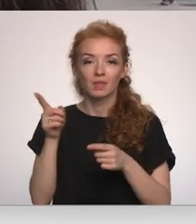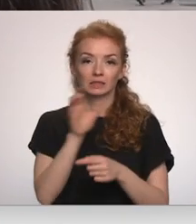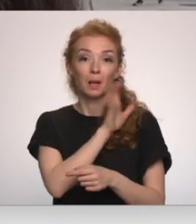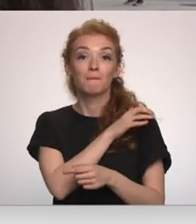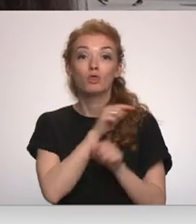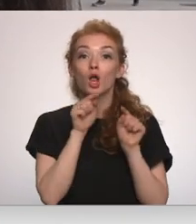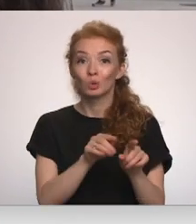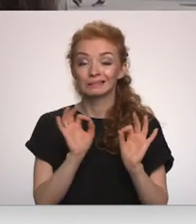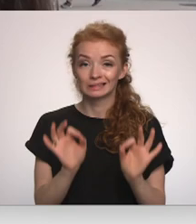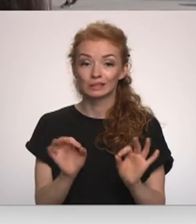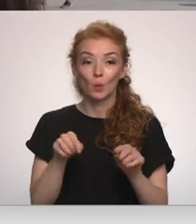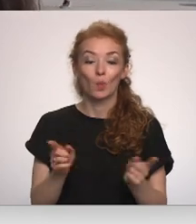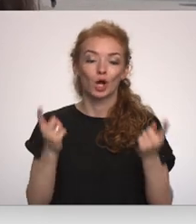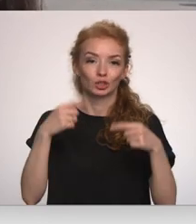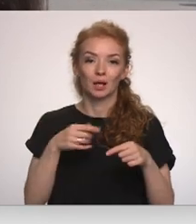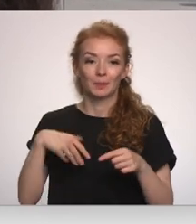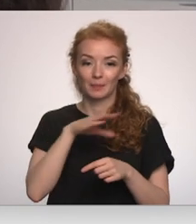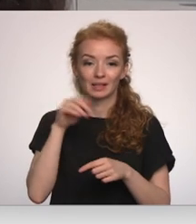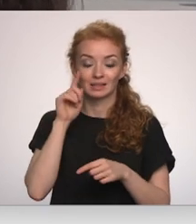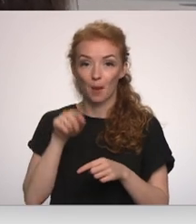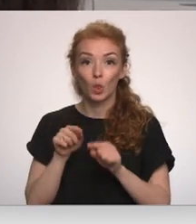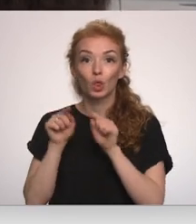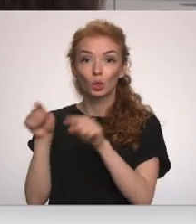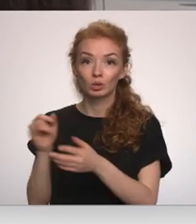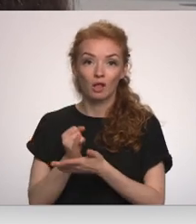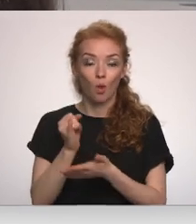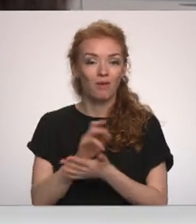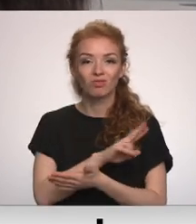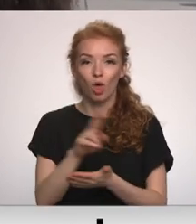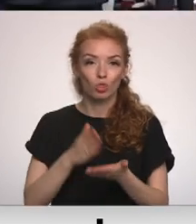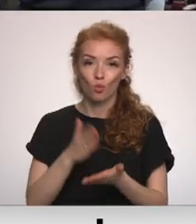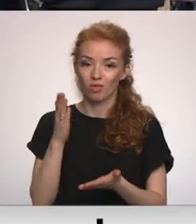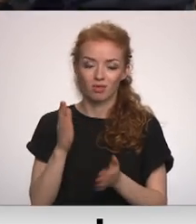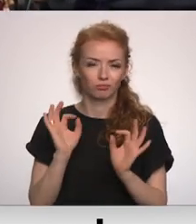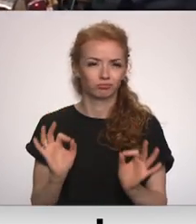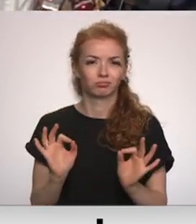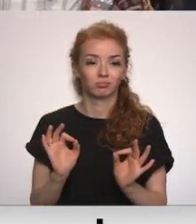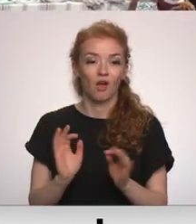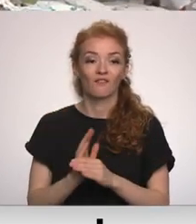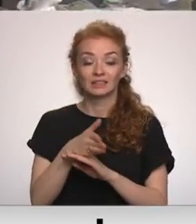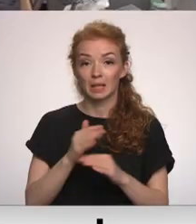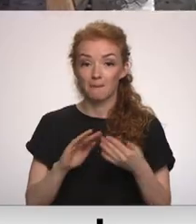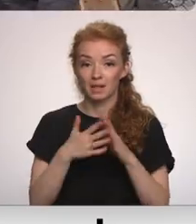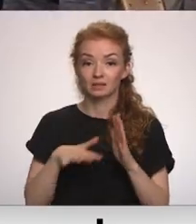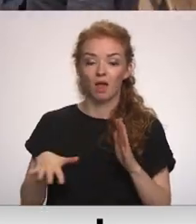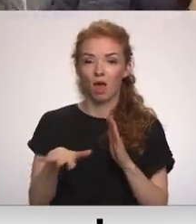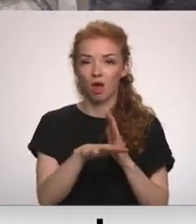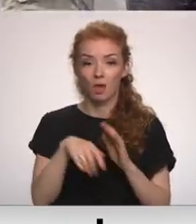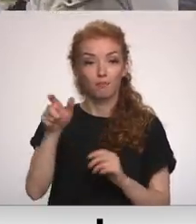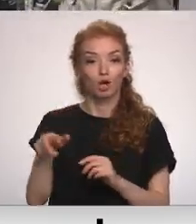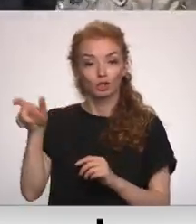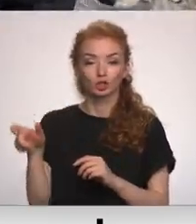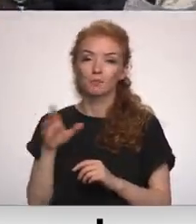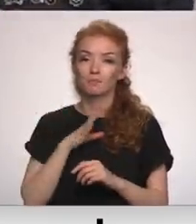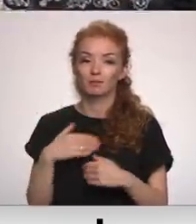Pēterburga. Šobrīd, protams, mēs zinām, ka uz turienu ceļojumu nenotiek nekādā veidā. Vizītei pilsētā kruīzu kuģu pasažieriem